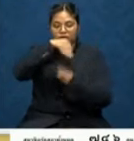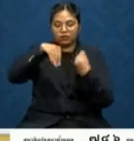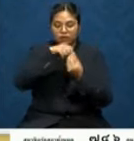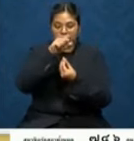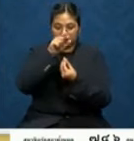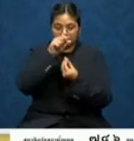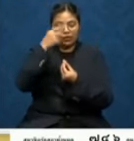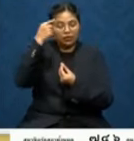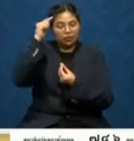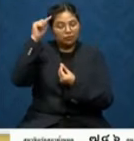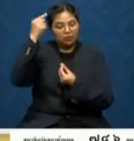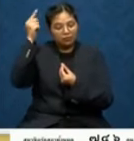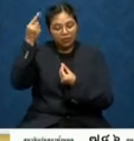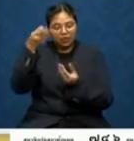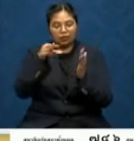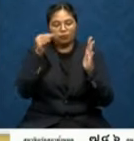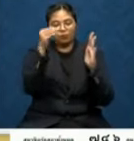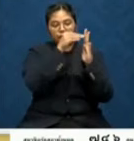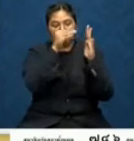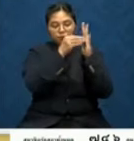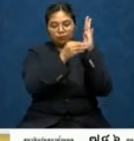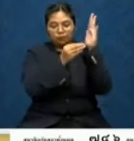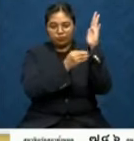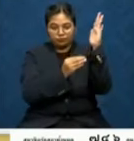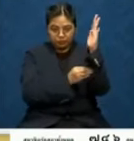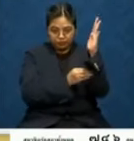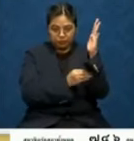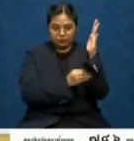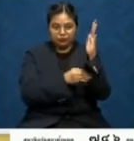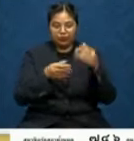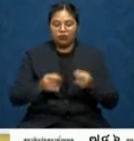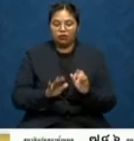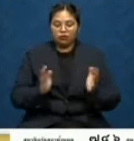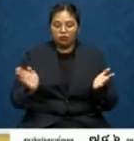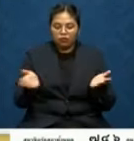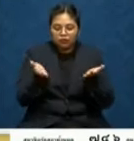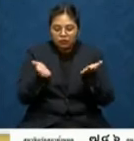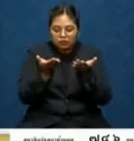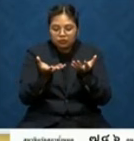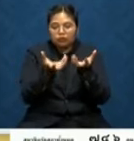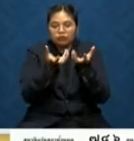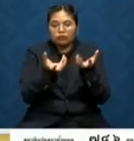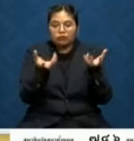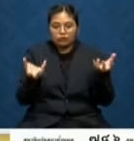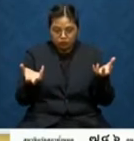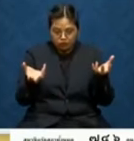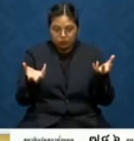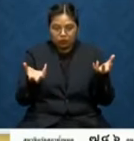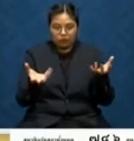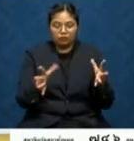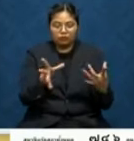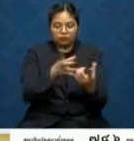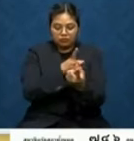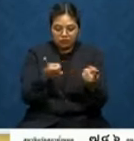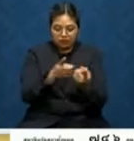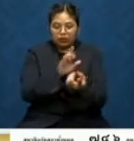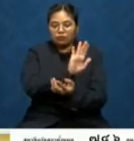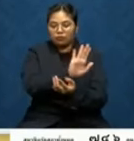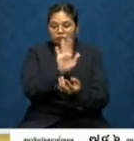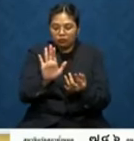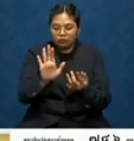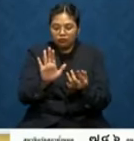ำเนินการผลักดันทั้งในเรื่องของผลิตภัณฑ์ทั้งในเรื่องของสถานที่เพื่อ